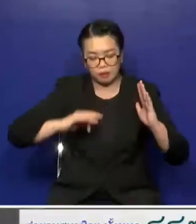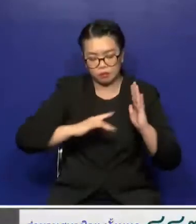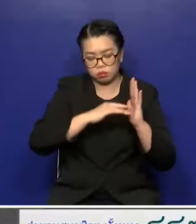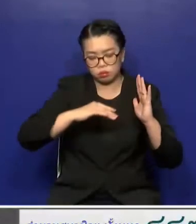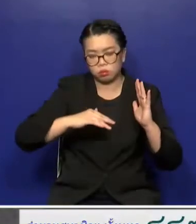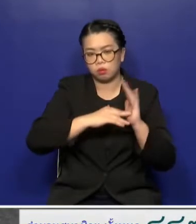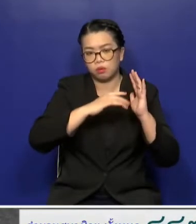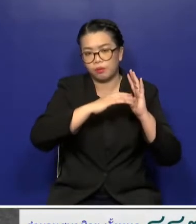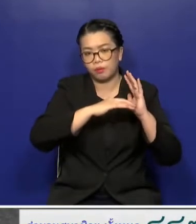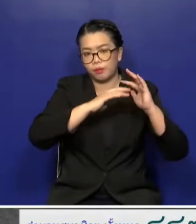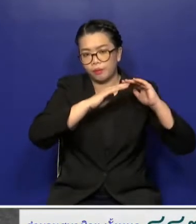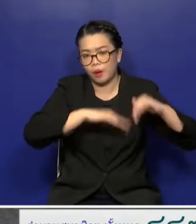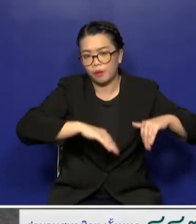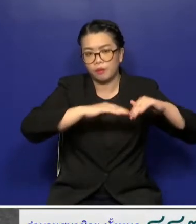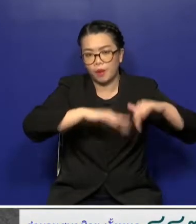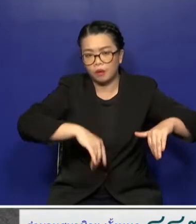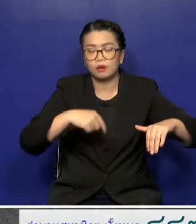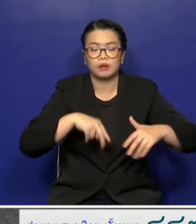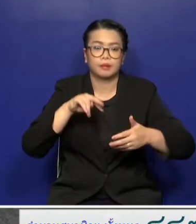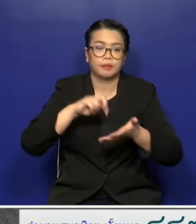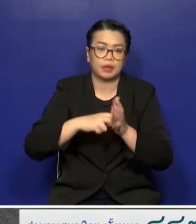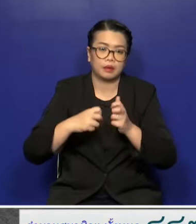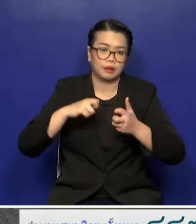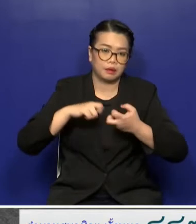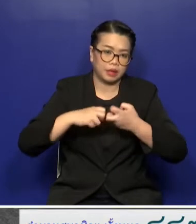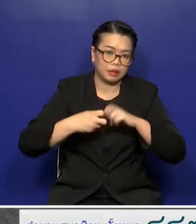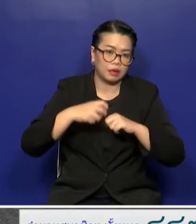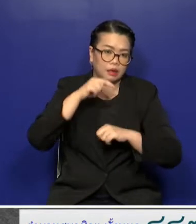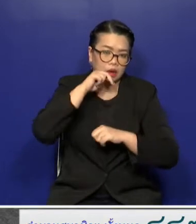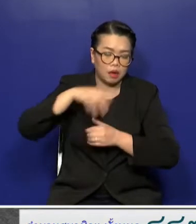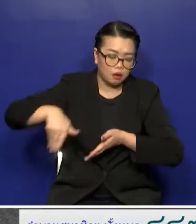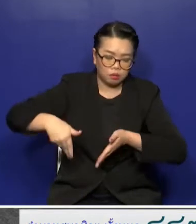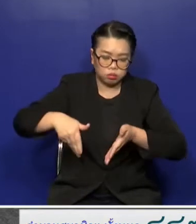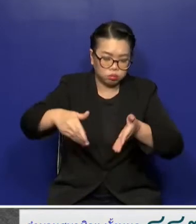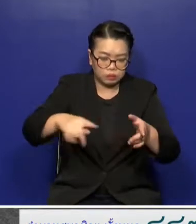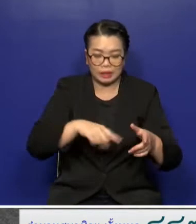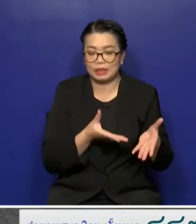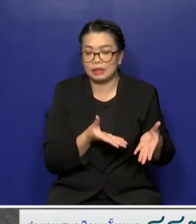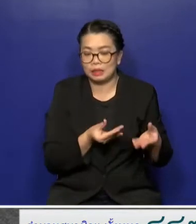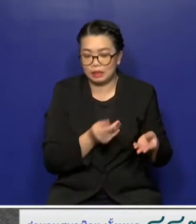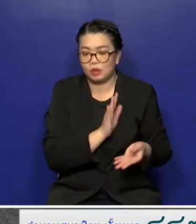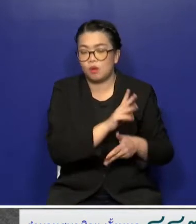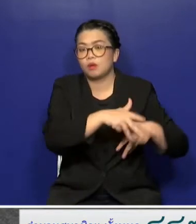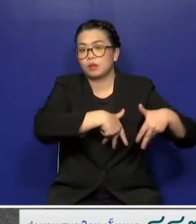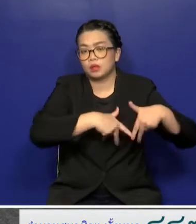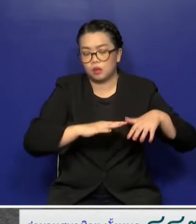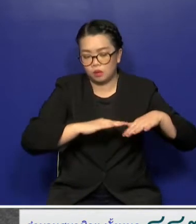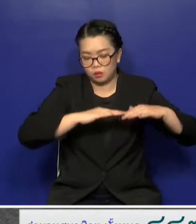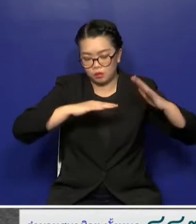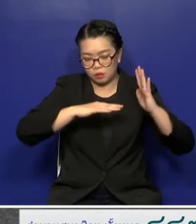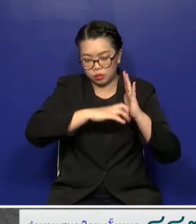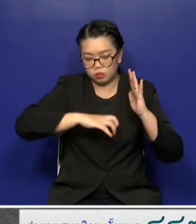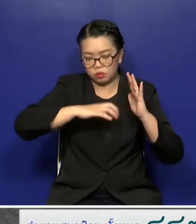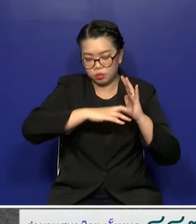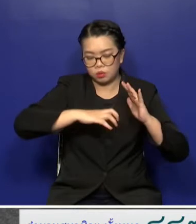ทมาลเพื่แ้ปัหาจาก biếtนะปัตรนีกัดเซาตะหลิงที่นนของพระชาชนแล้วนะ eatsเมื่อปีทแล้วนะคร